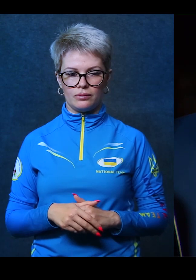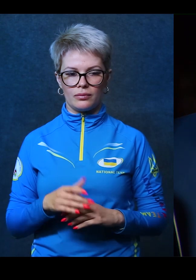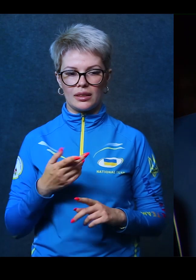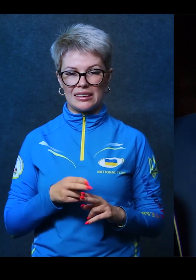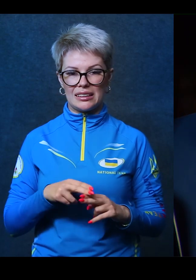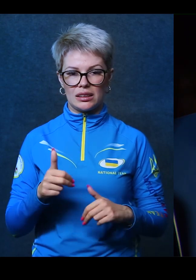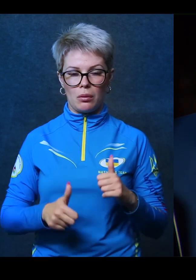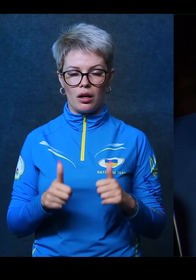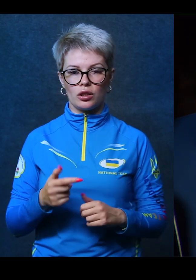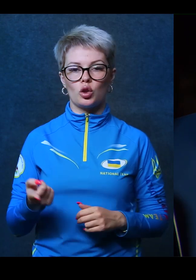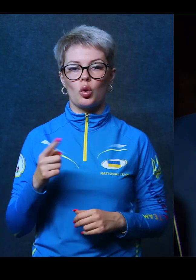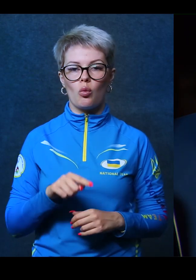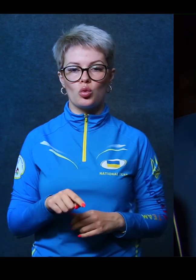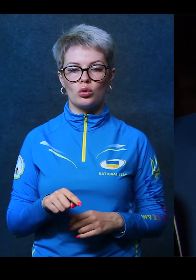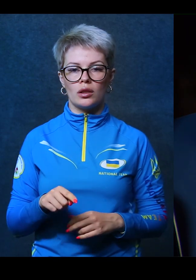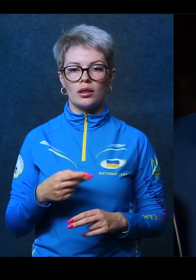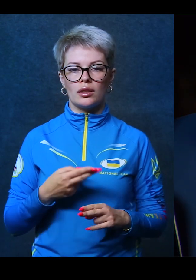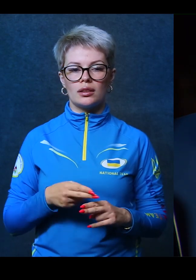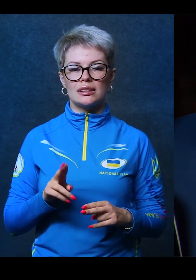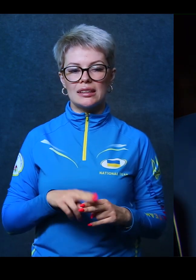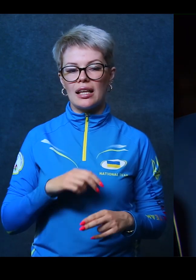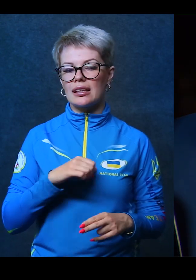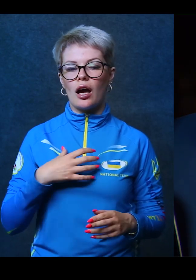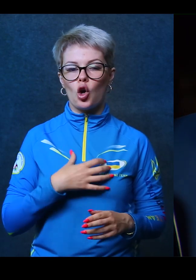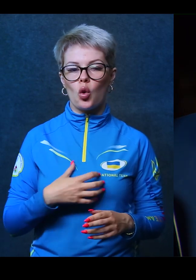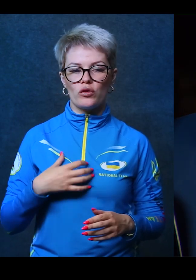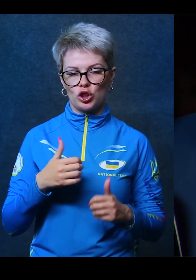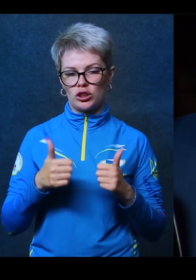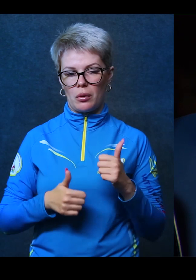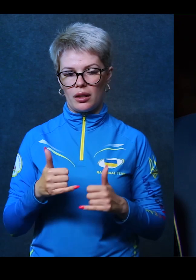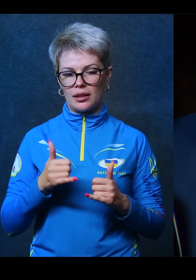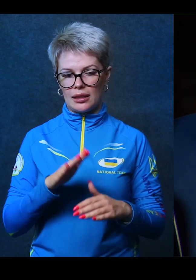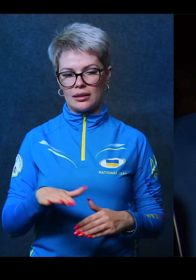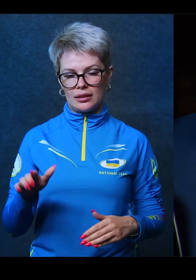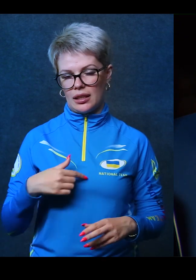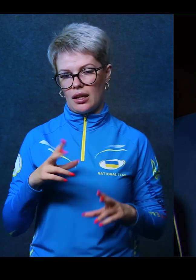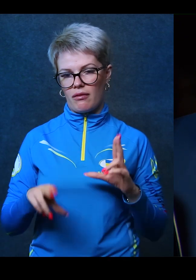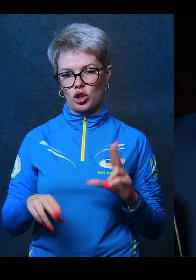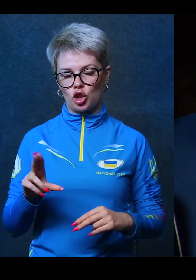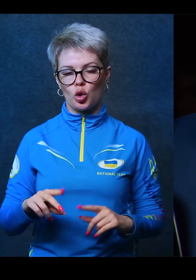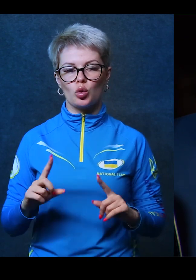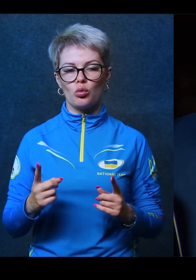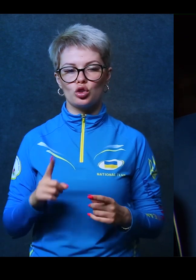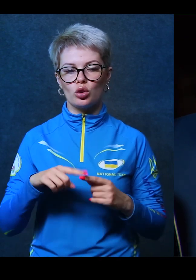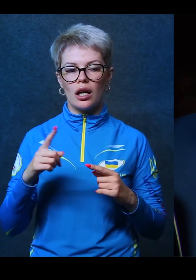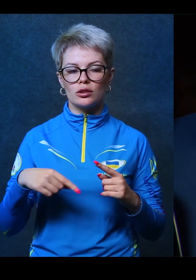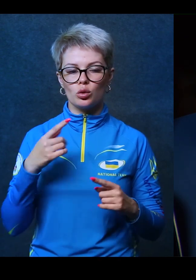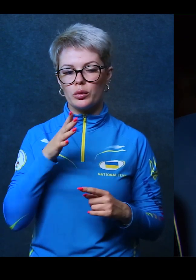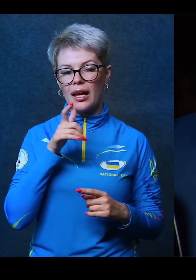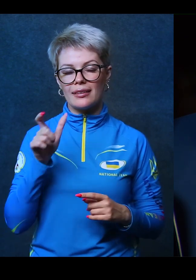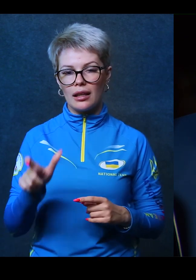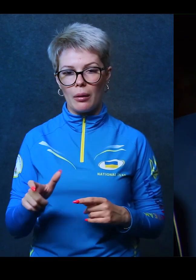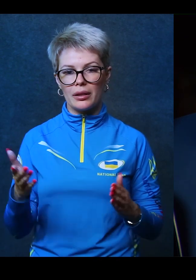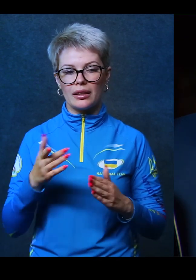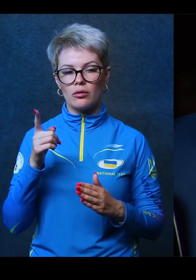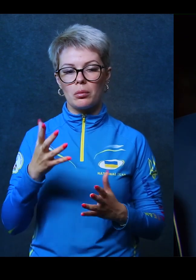ці змагання. Тому це найголовніші змагання для дітей, я вважаю. Найголовніші, тому що наступний етап, в